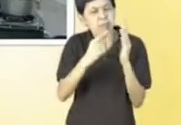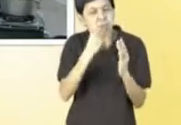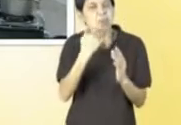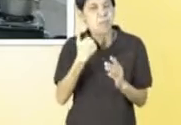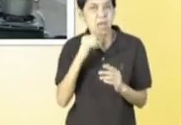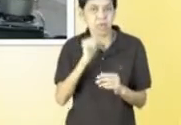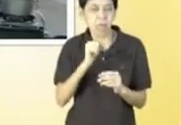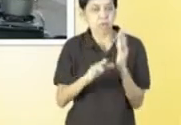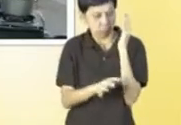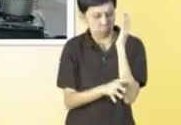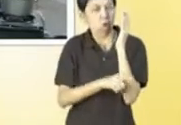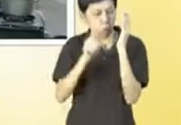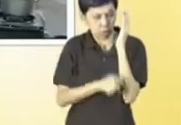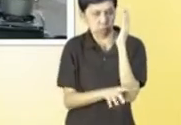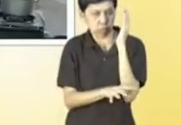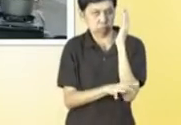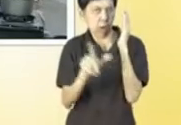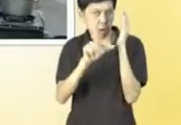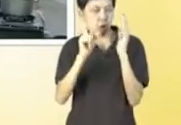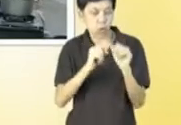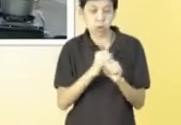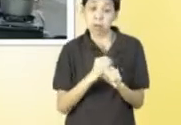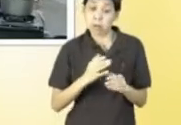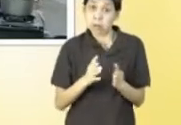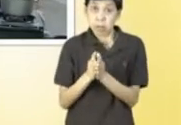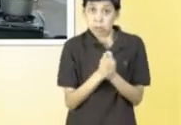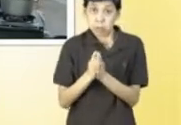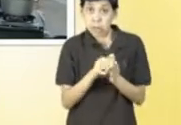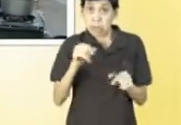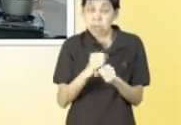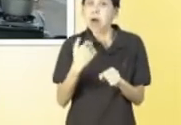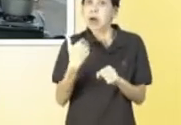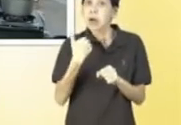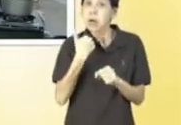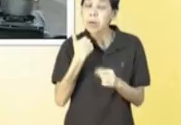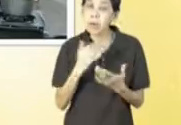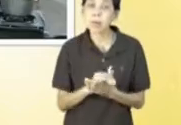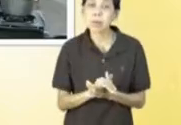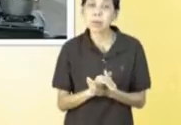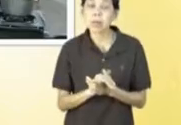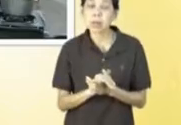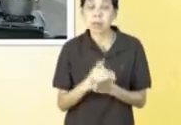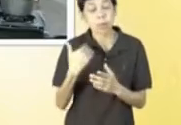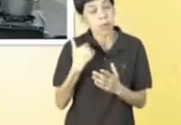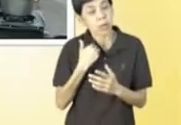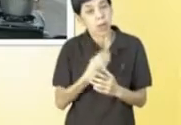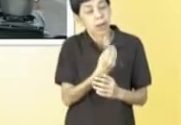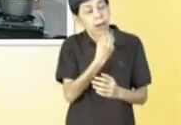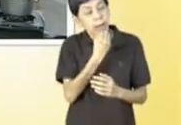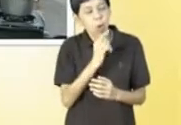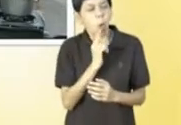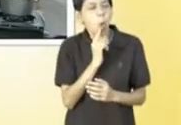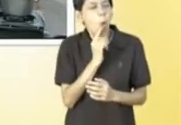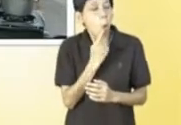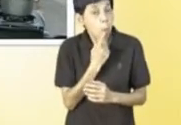นี้ต้องเข้าเครื่องกระชายนะฮะเพราะว่าเป็นแกงเกี่ยวกับพวกสิ่งที่ทำให้มีรสข